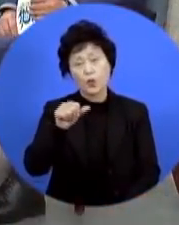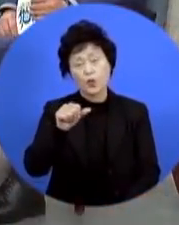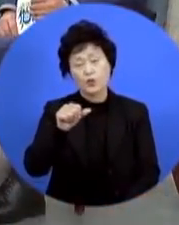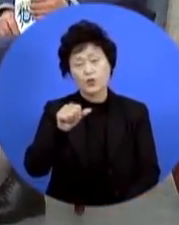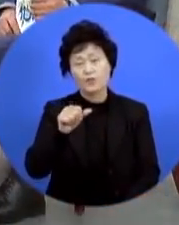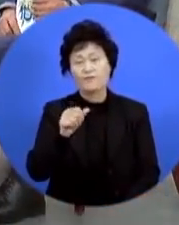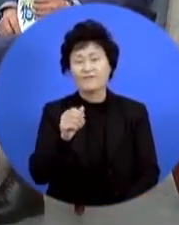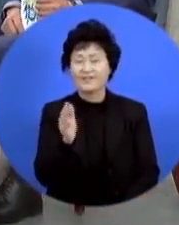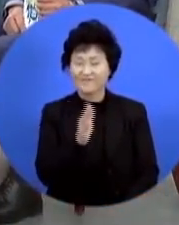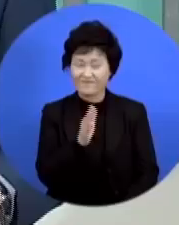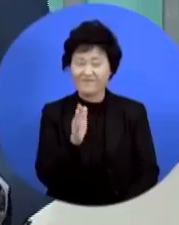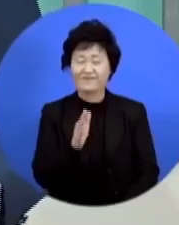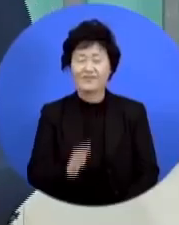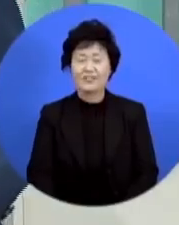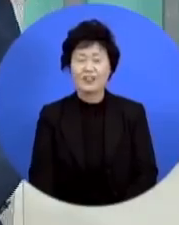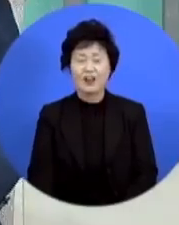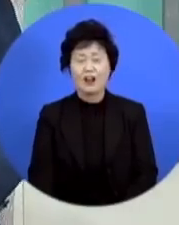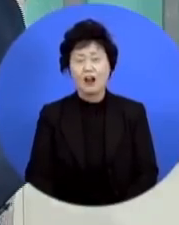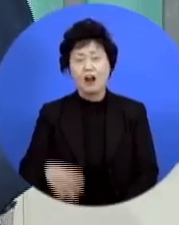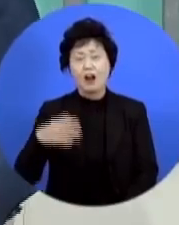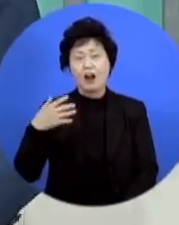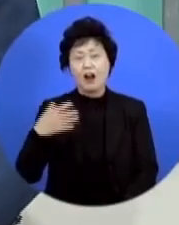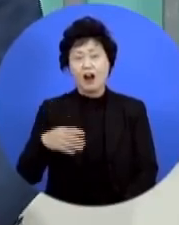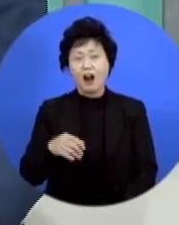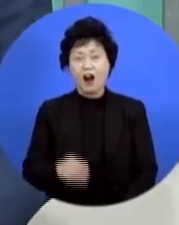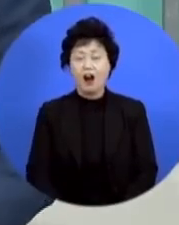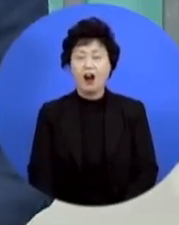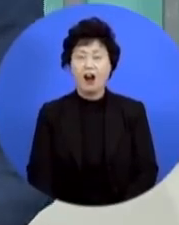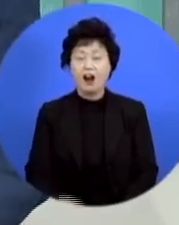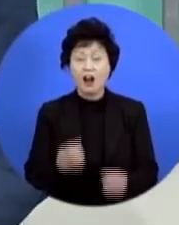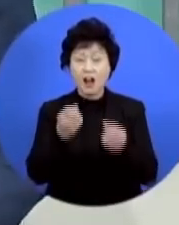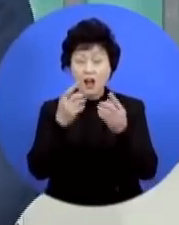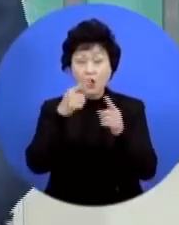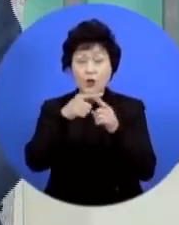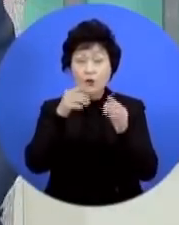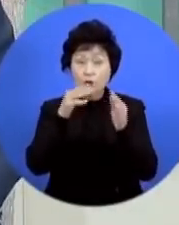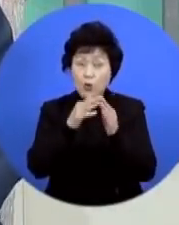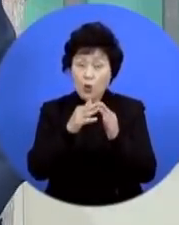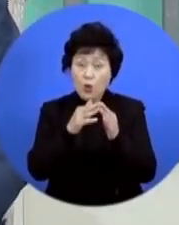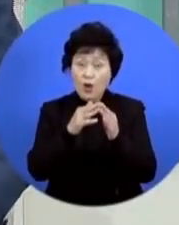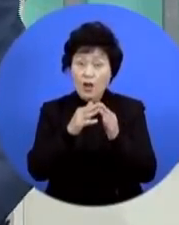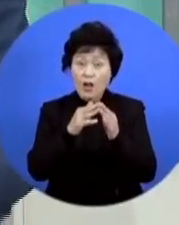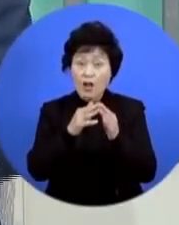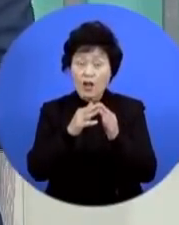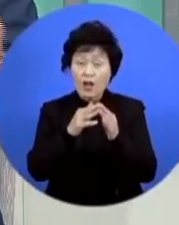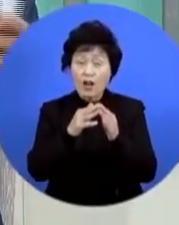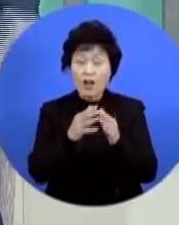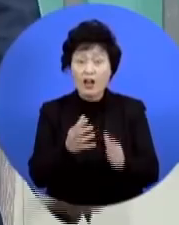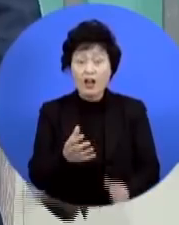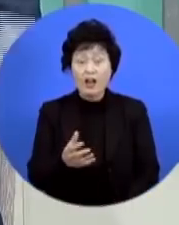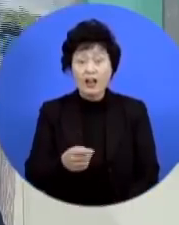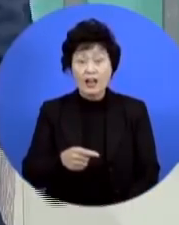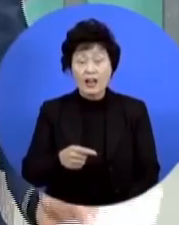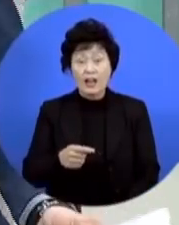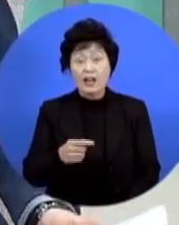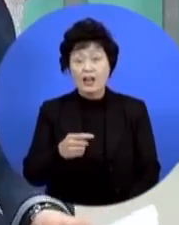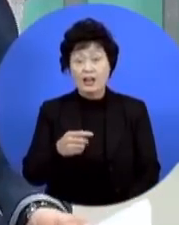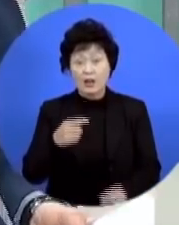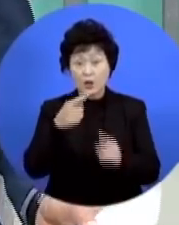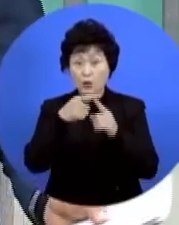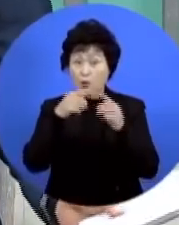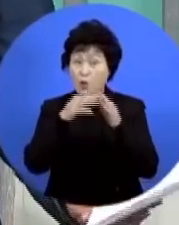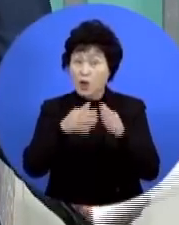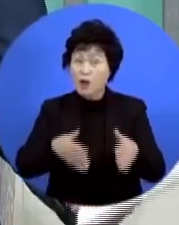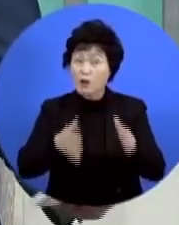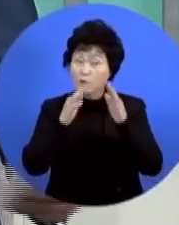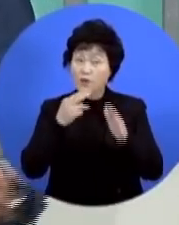같습니다. 네. 근데 목사님, 예. 새로운 교회가 예. 예배당이 없어요. 글쎄 말입니다. 아니 물론 예배당이 있으니까 예배를 드리지.